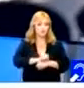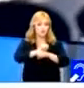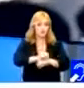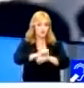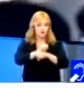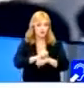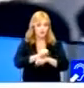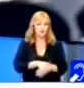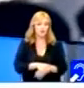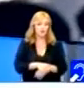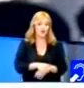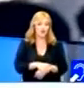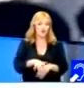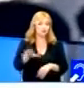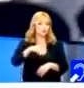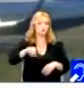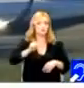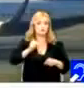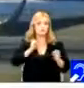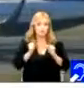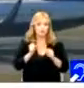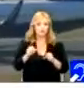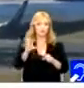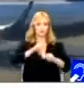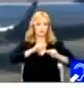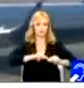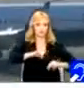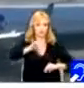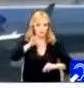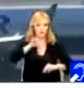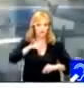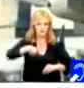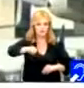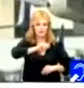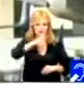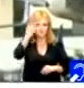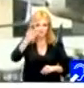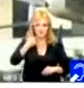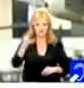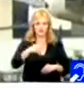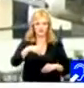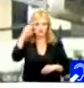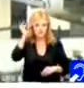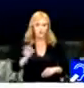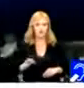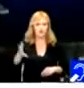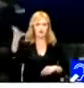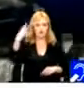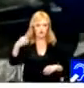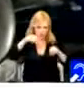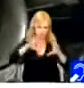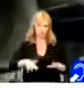aeriană low-cost din Europa. Piloții și personalul navigant din Italia, Portugalia, Spania, Belgia, Olanda și Germania au decis să